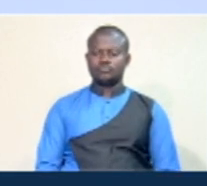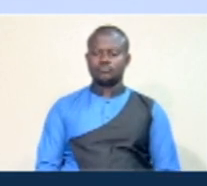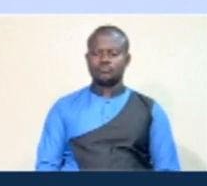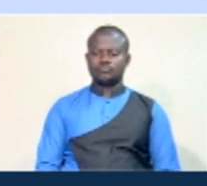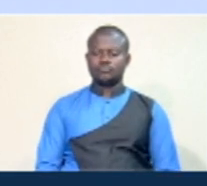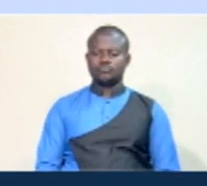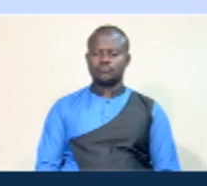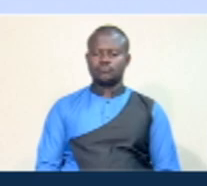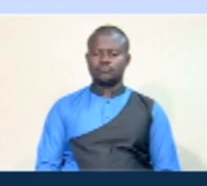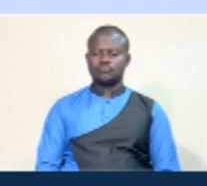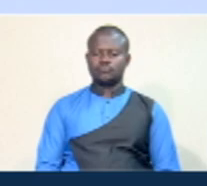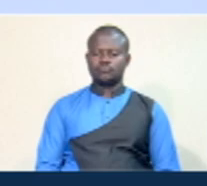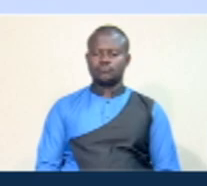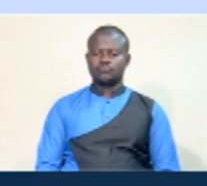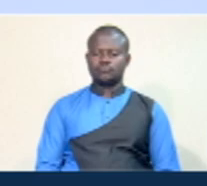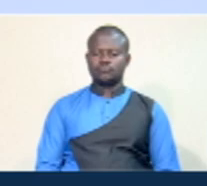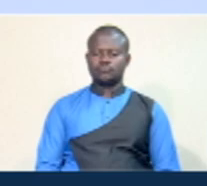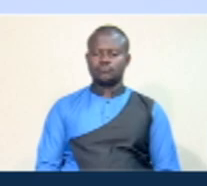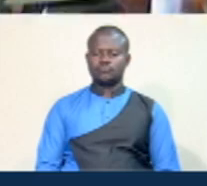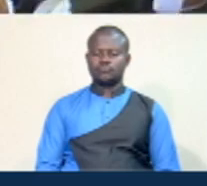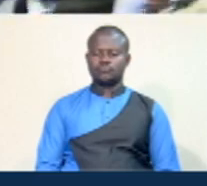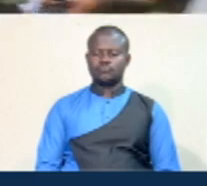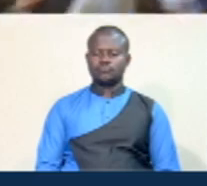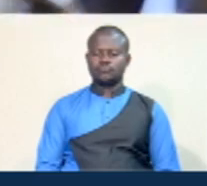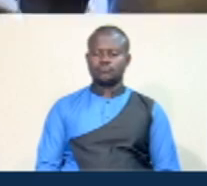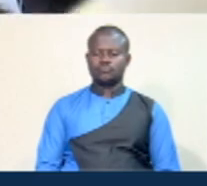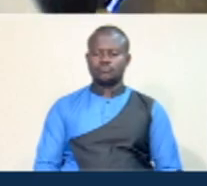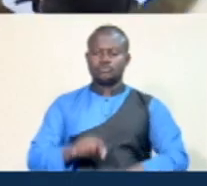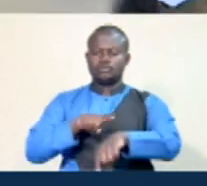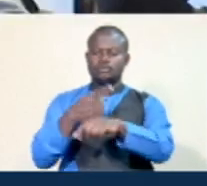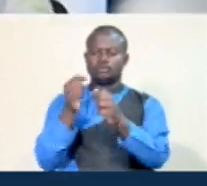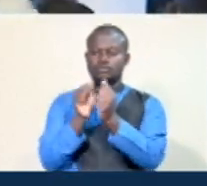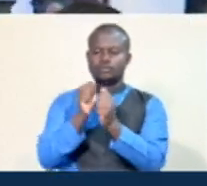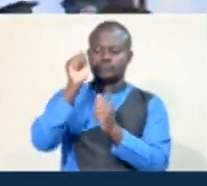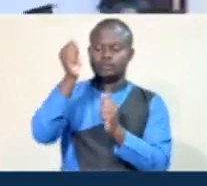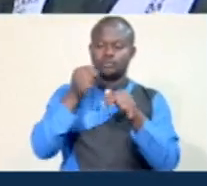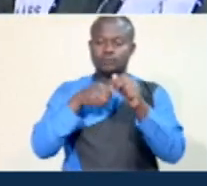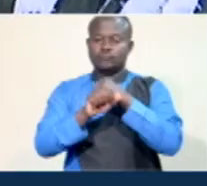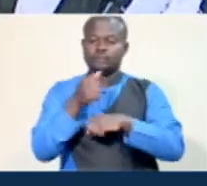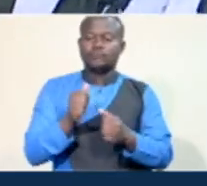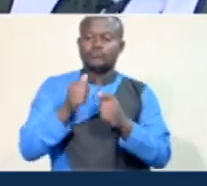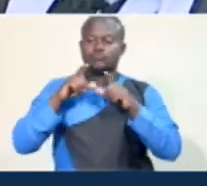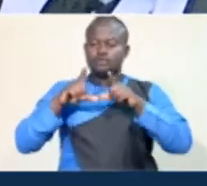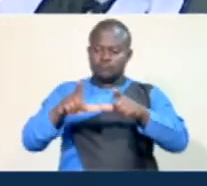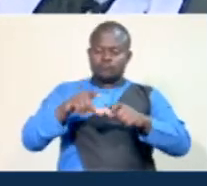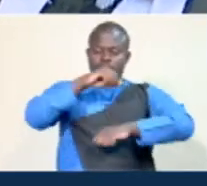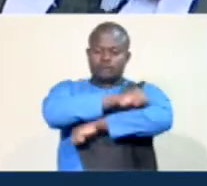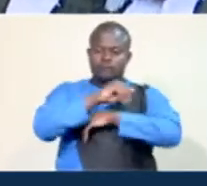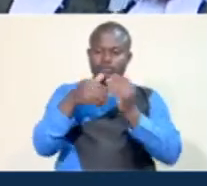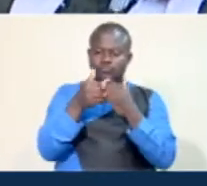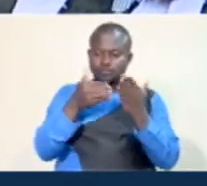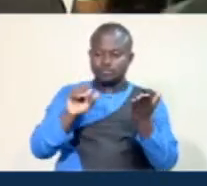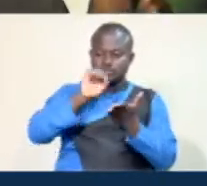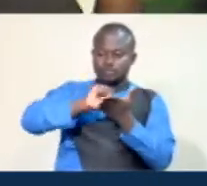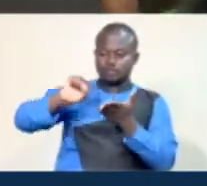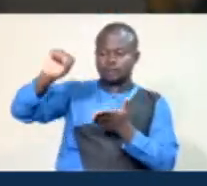academic credentials and making us proud. Ni ku nshuro ya 15 habaye umuhango wo gutanga impamyabumenyi ku banyeshuri barangije amashuri